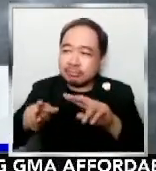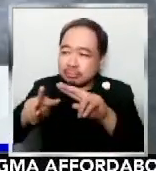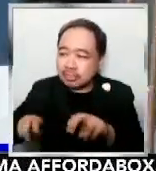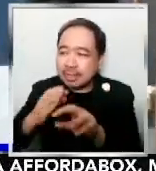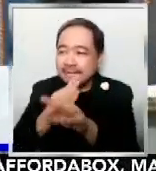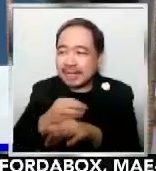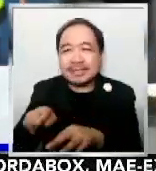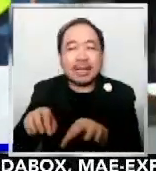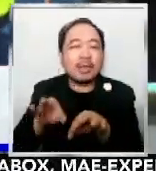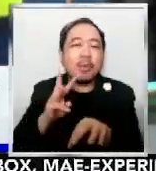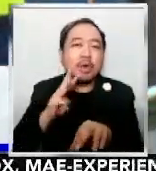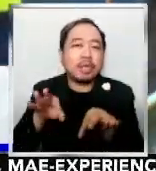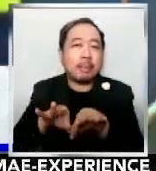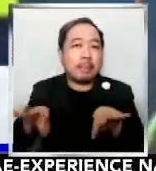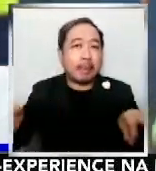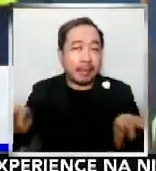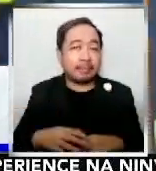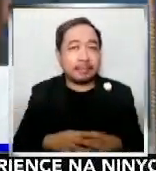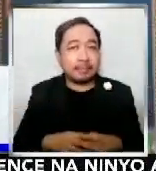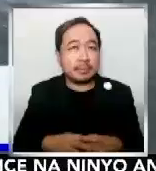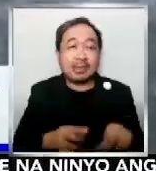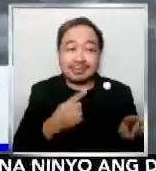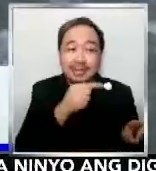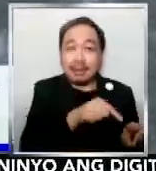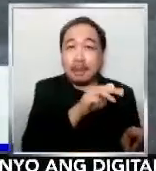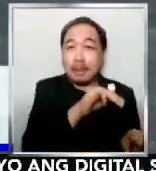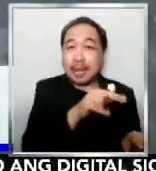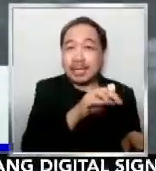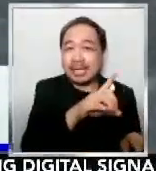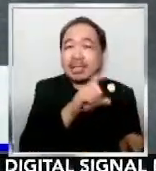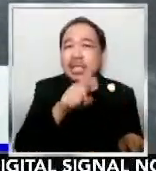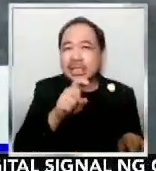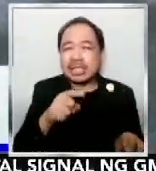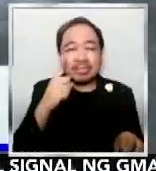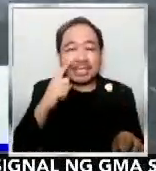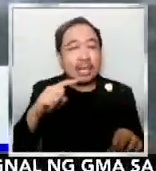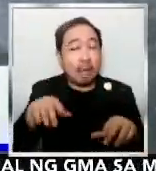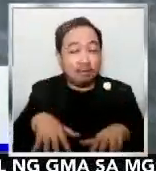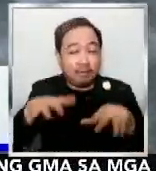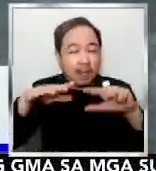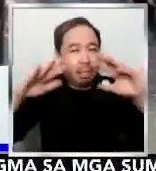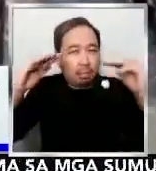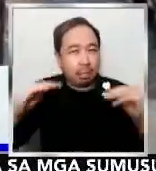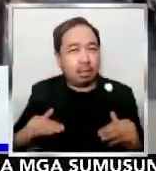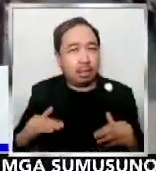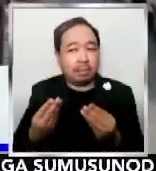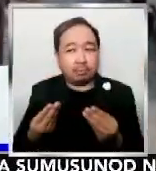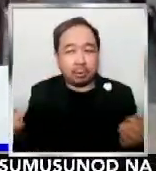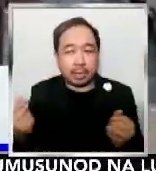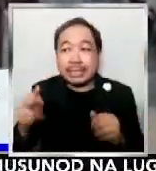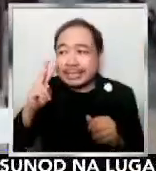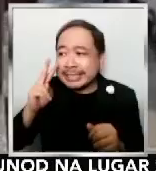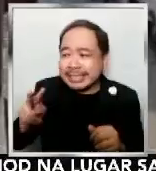pipeline. Ayon sa Maynilad, kailangan matanggal muna ang tubig para ma-expose o makita ang nasirang bahagi at para agad